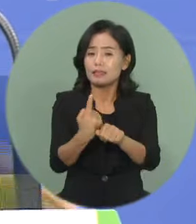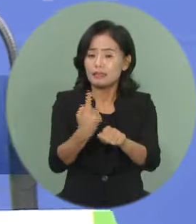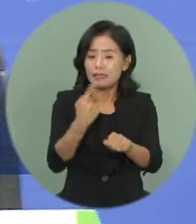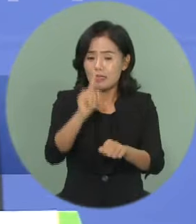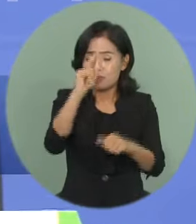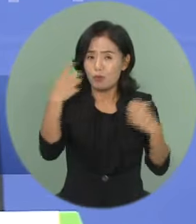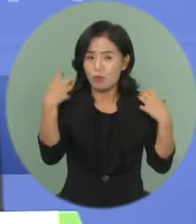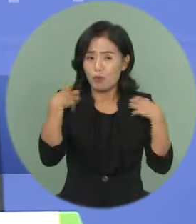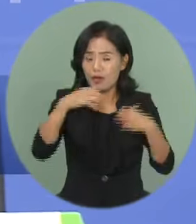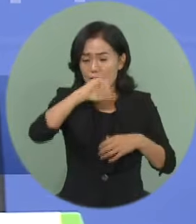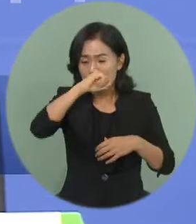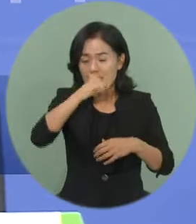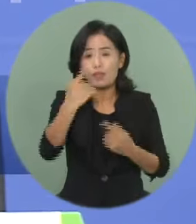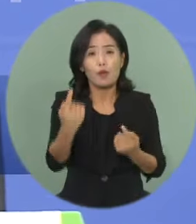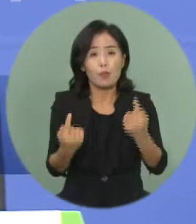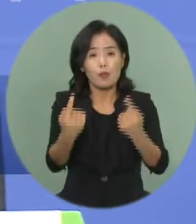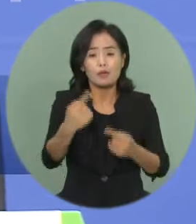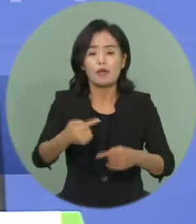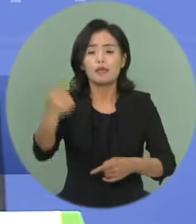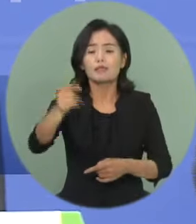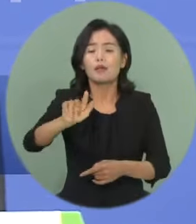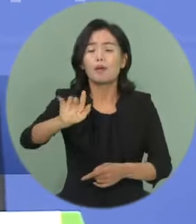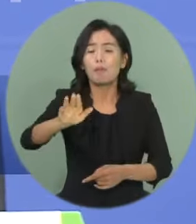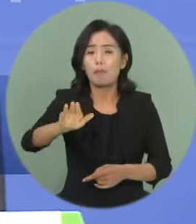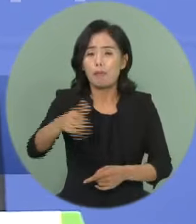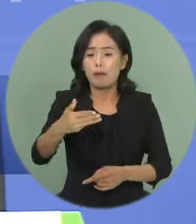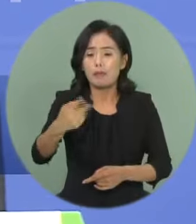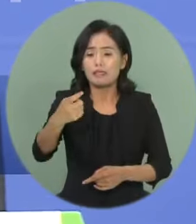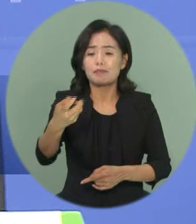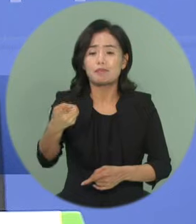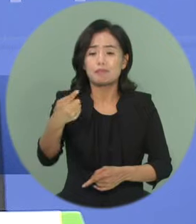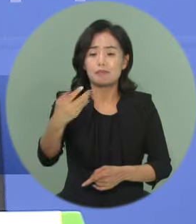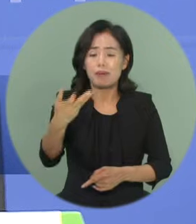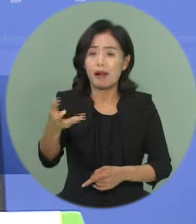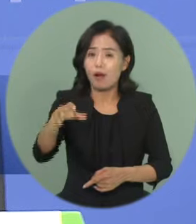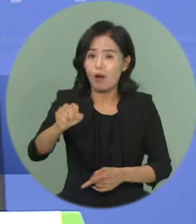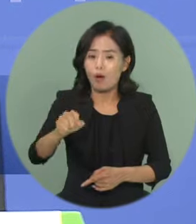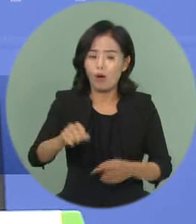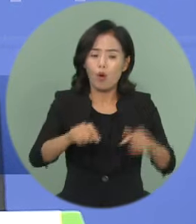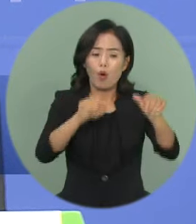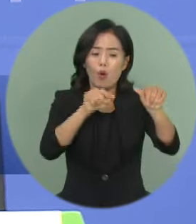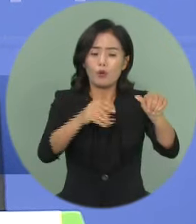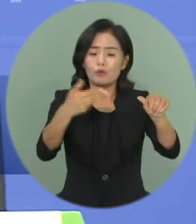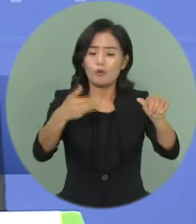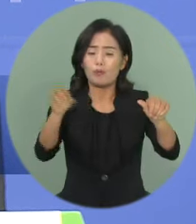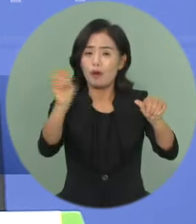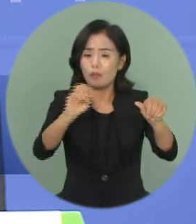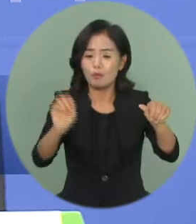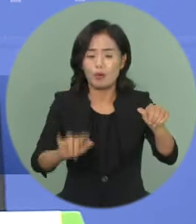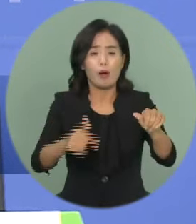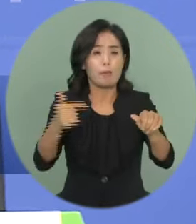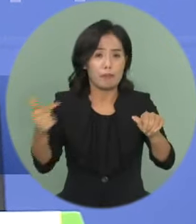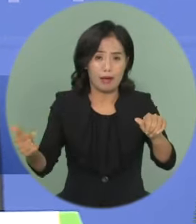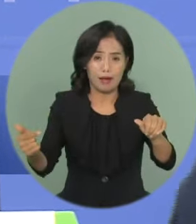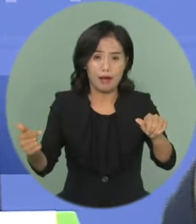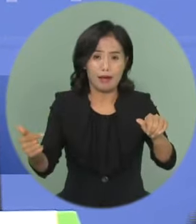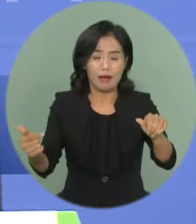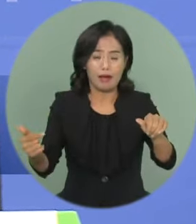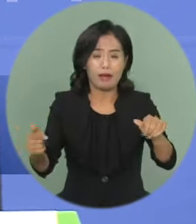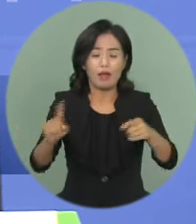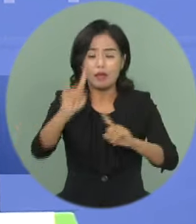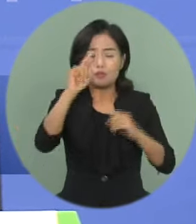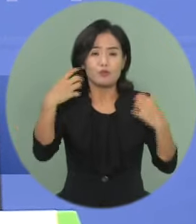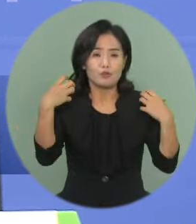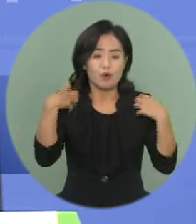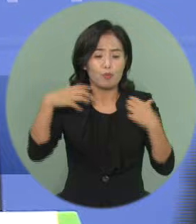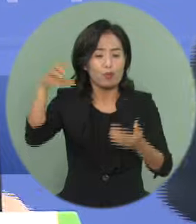산한 반영액 1818억원 비율로는 5.8% 늘어이는